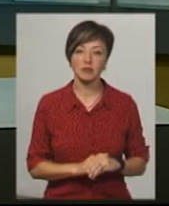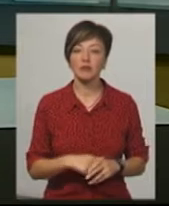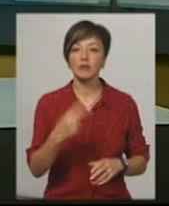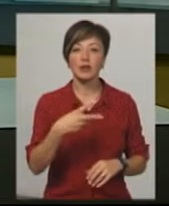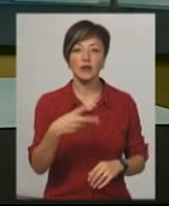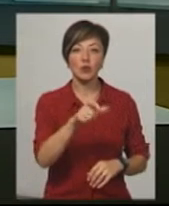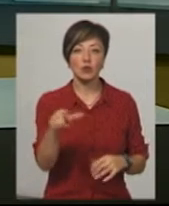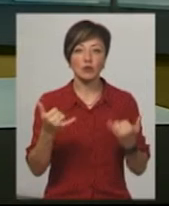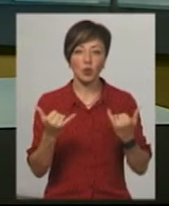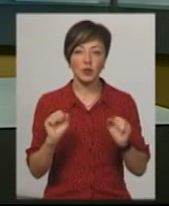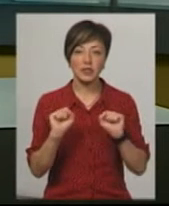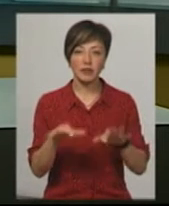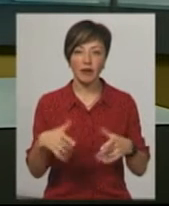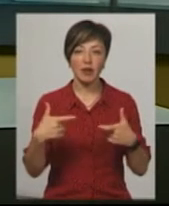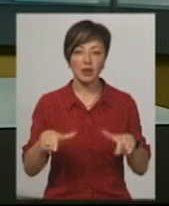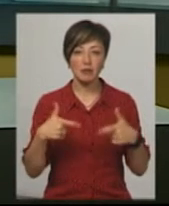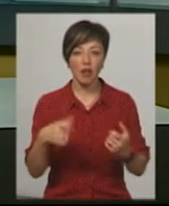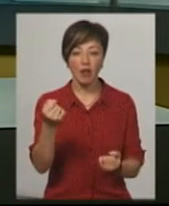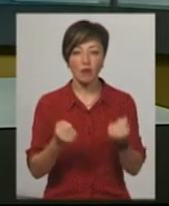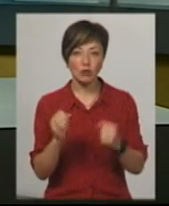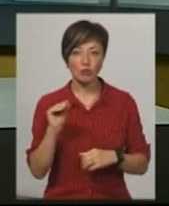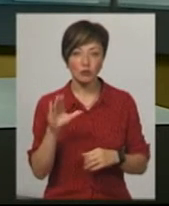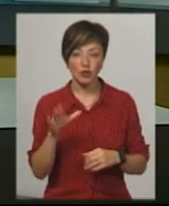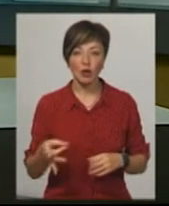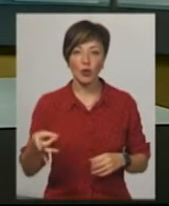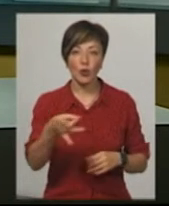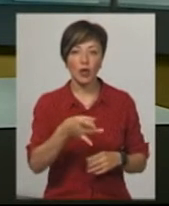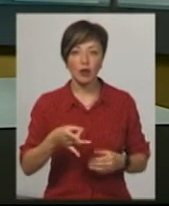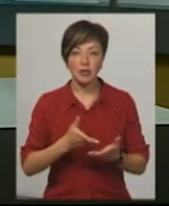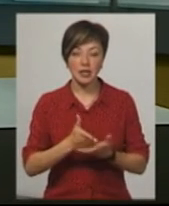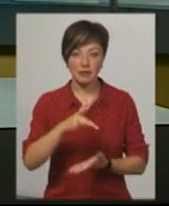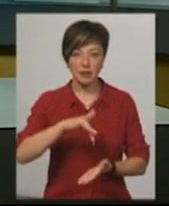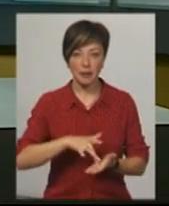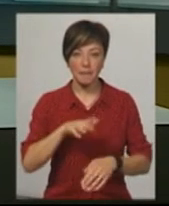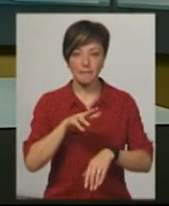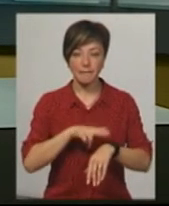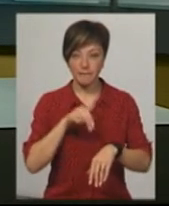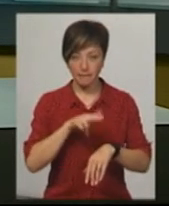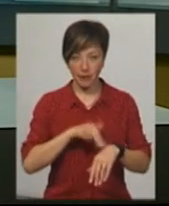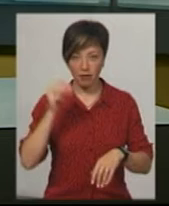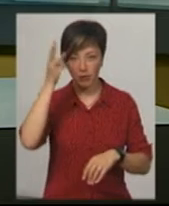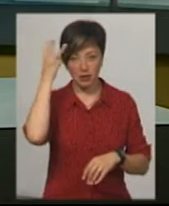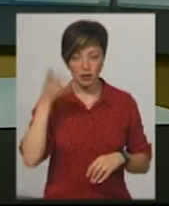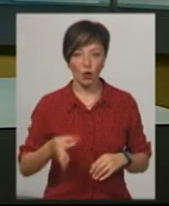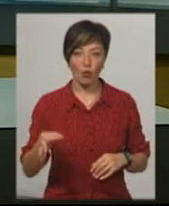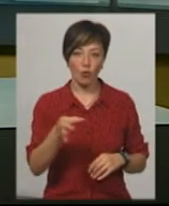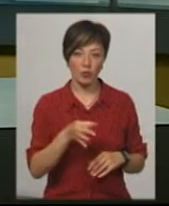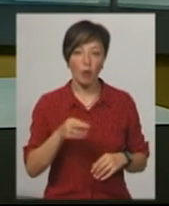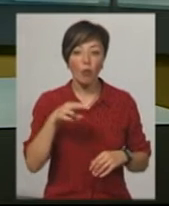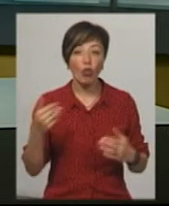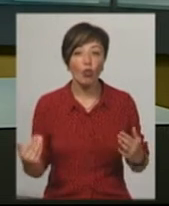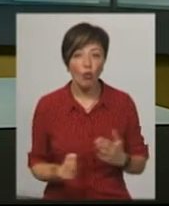20 осіб сьогодні здавали іспити на водійське посвідчення у регіональному сервісному центрі МВС України в Хмельницькій області